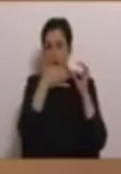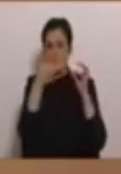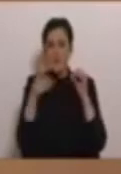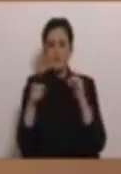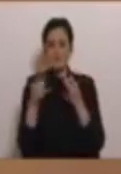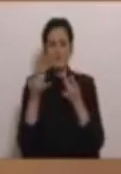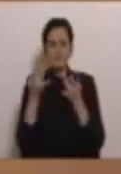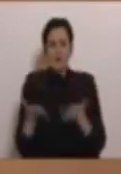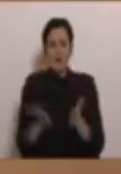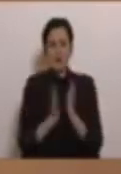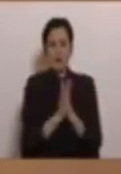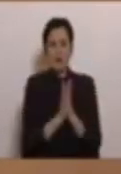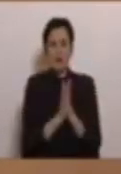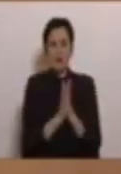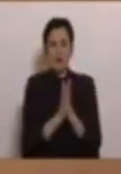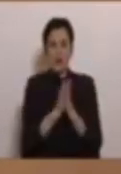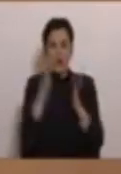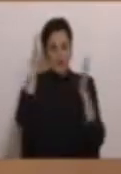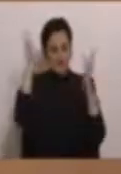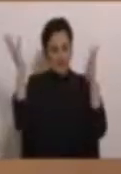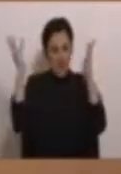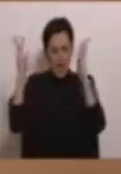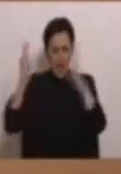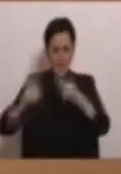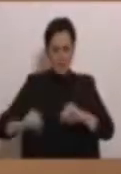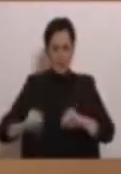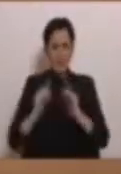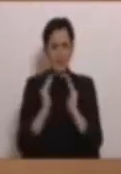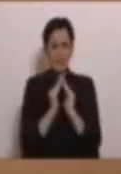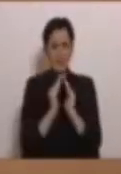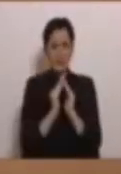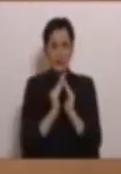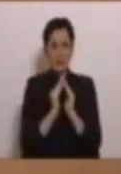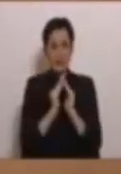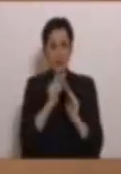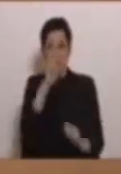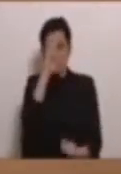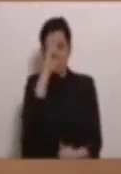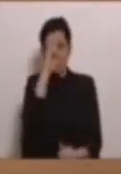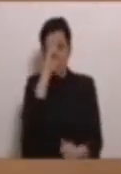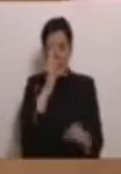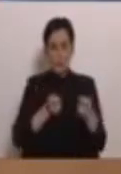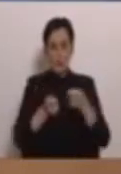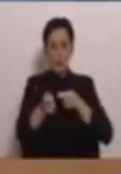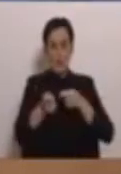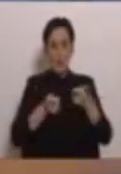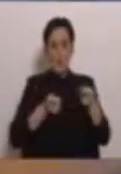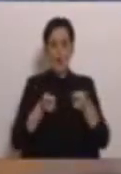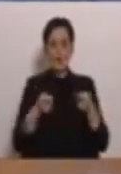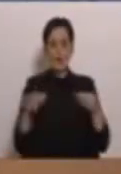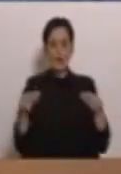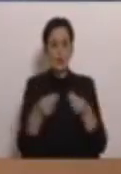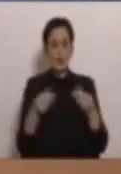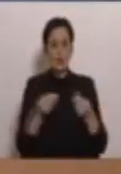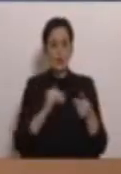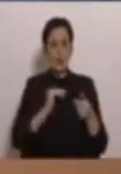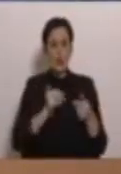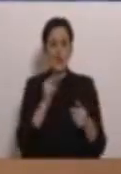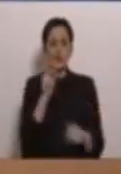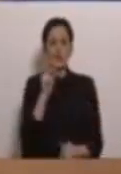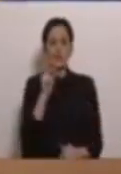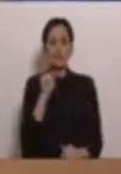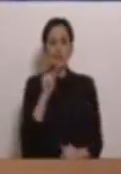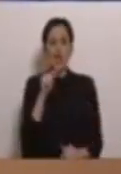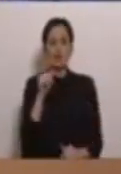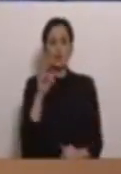ხალხი. თავზე ენგრევათ სახლები, სახელმწიფო მართავს კორპორაციას, ჭიათურაში, ჭიათურ